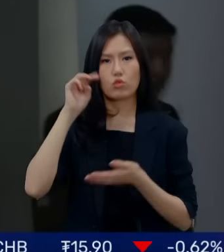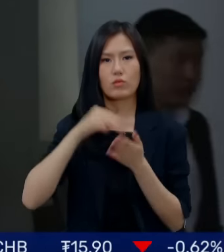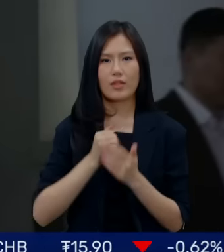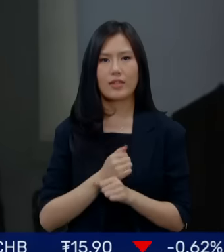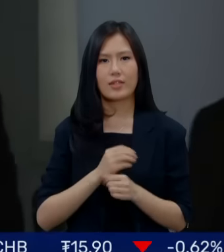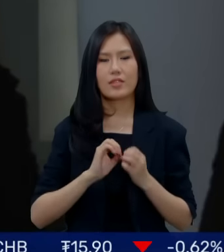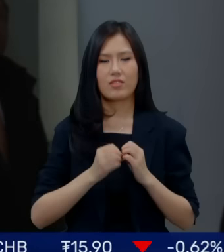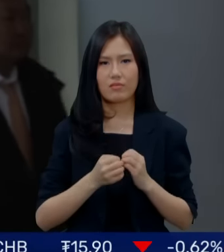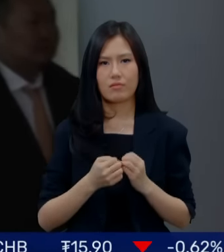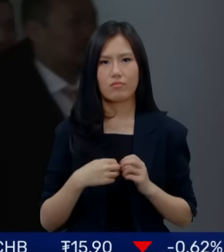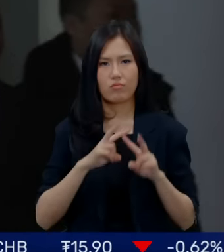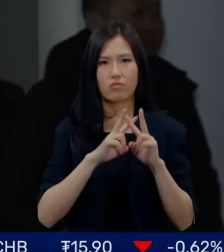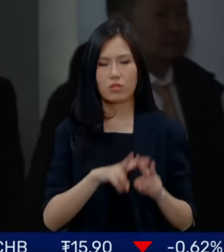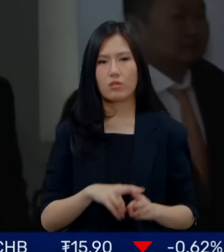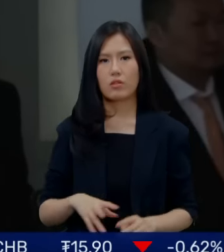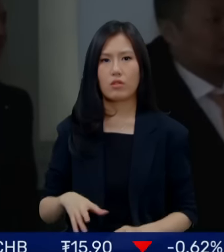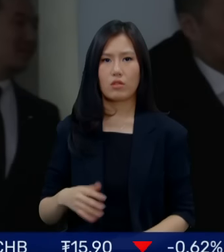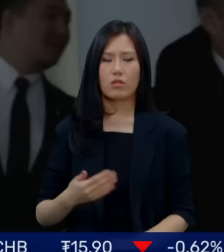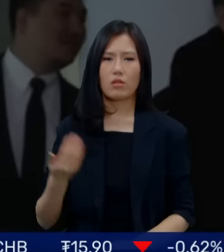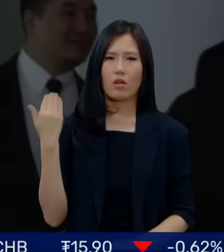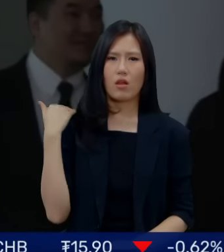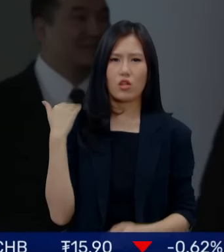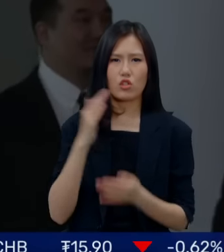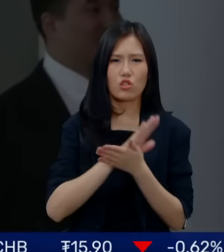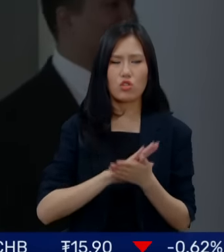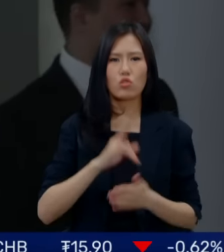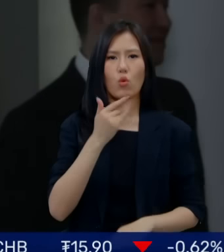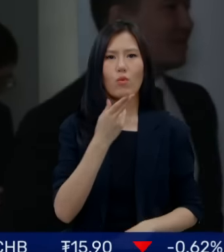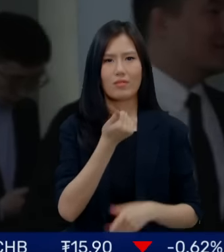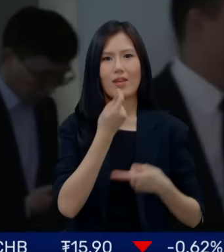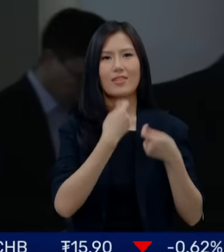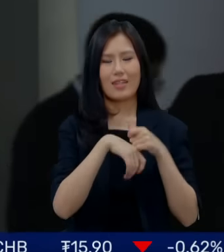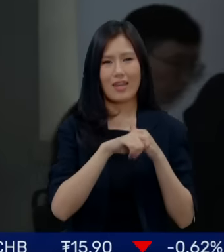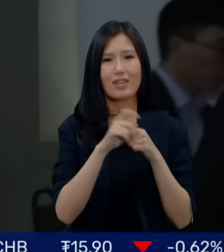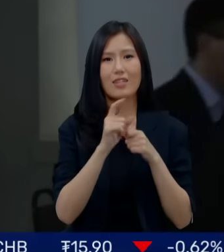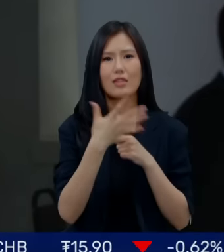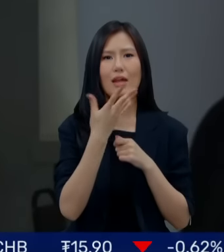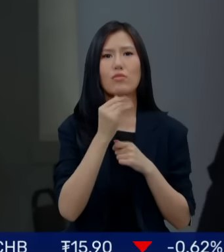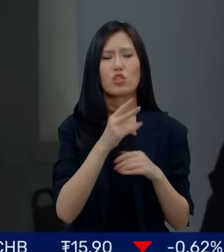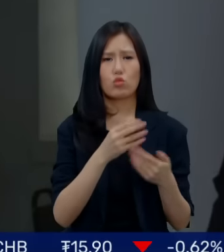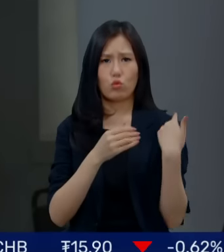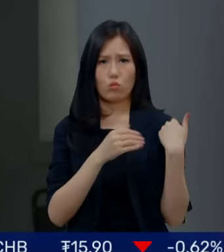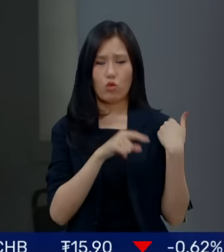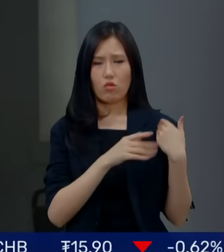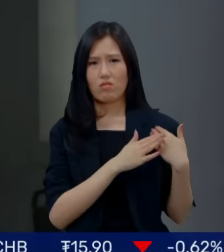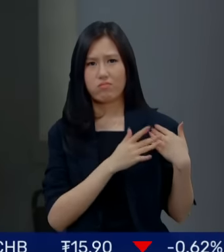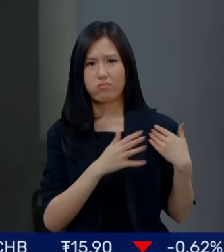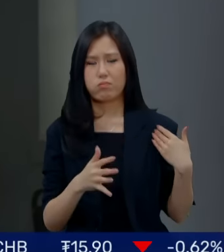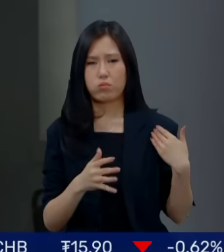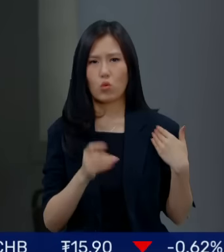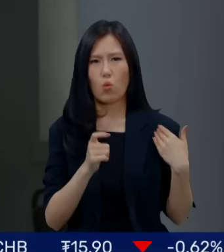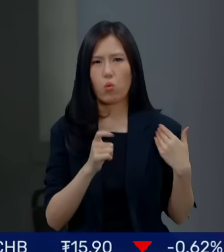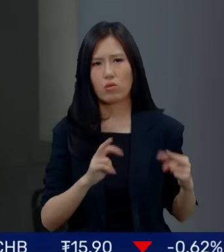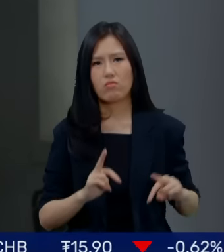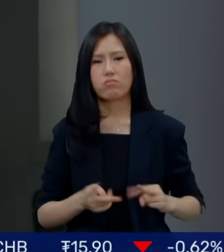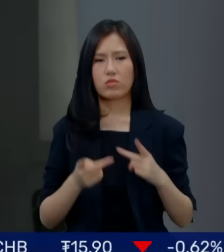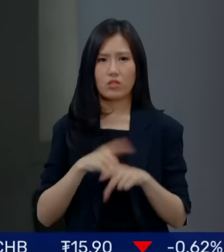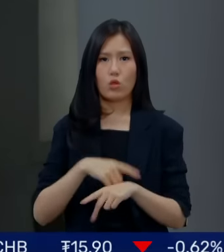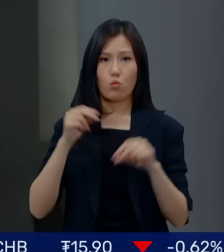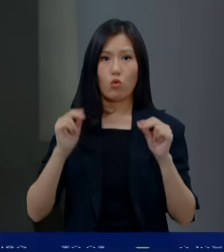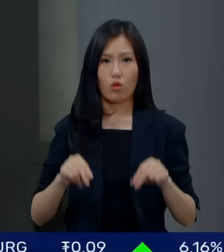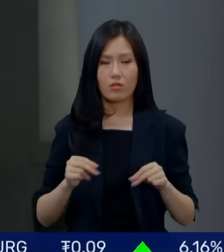байна. Бид нар IPO хийснээс хойш 5 жил болцсон. Бид ийм юм хийчлээ. Одоо дараачийн алхам хийхэд бэлэн болсон байгаа учраас